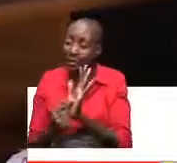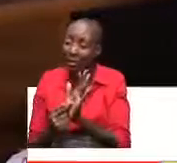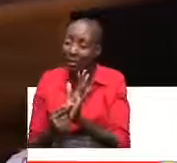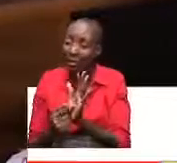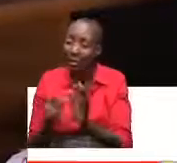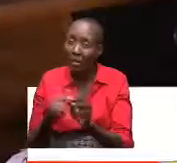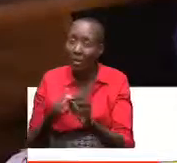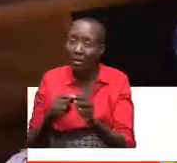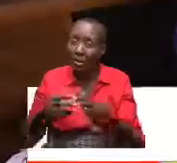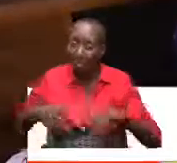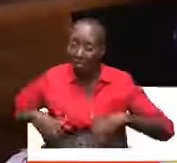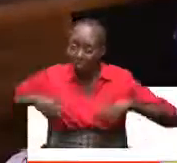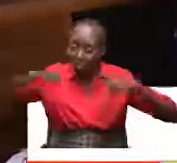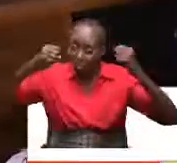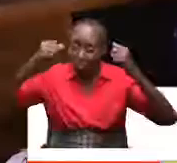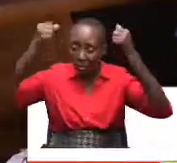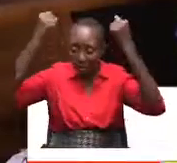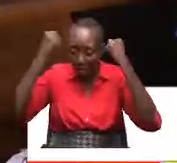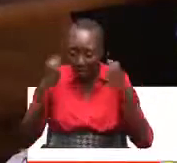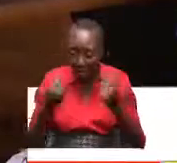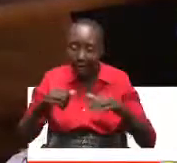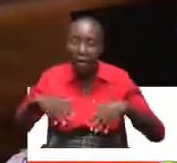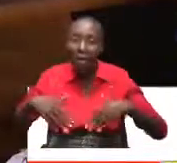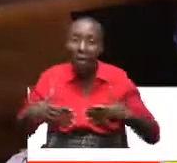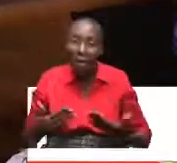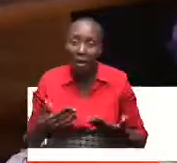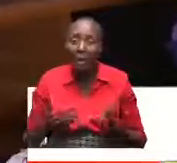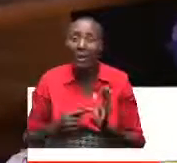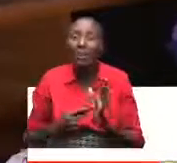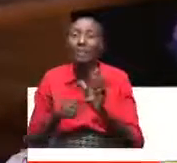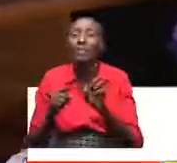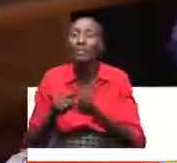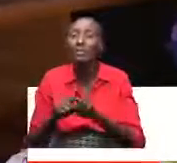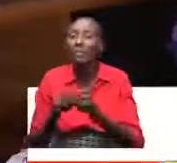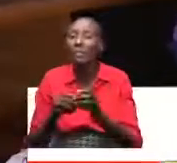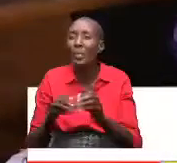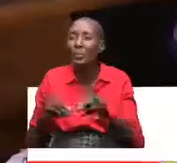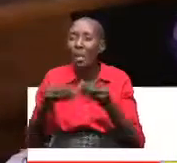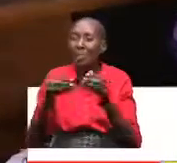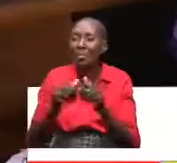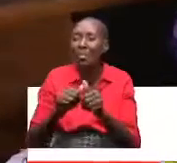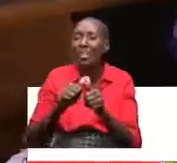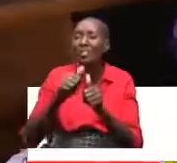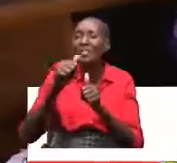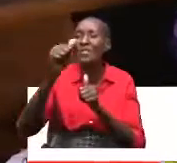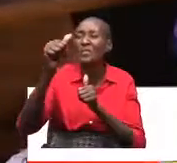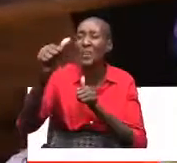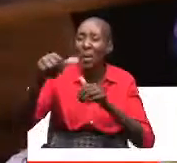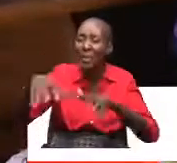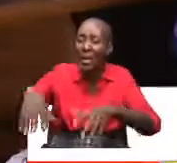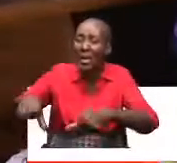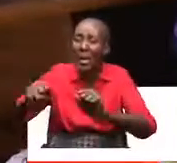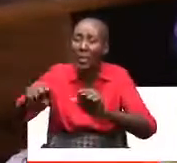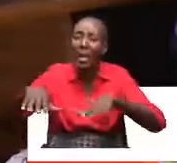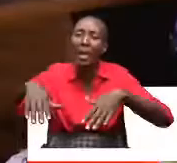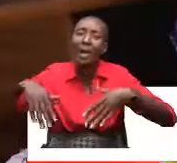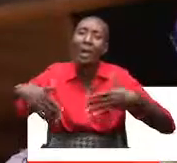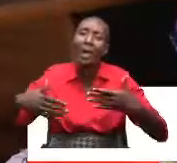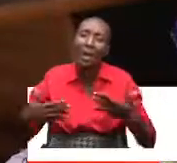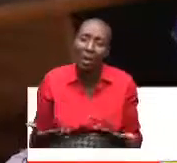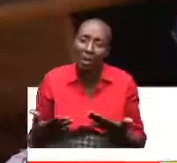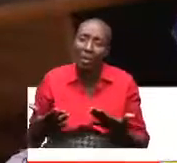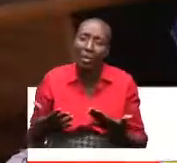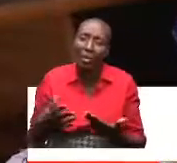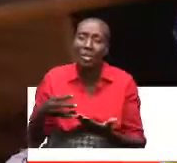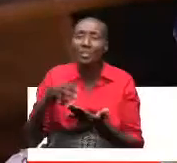akinivua nguo nitavaa vipi. Kwa mfano akiniweka kitu mbali nitachukua vipi. Sasa na unapata ile